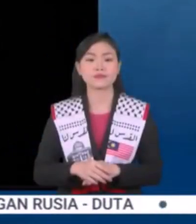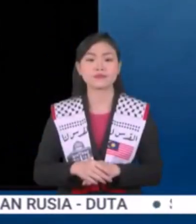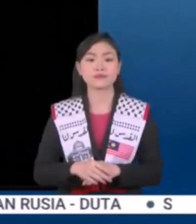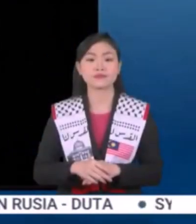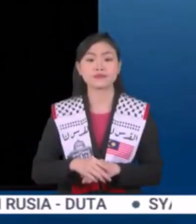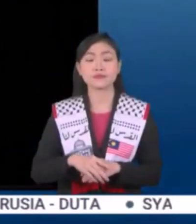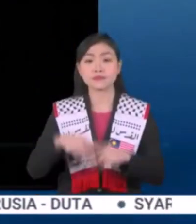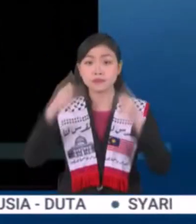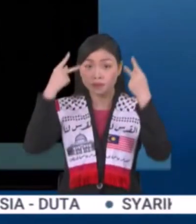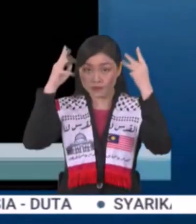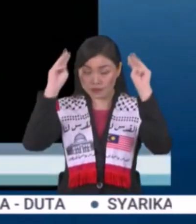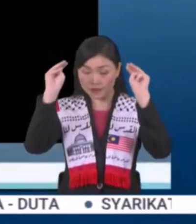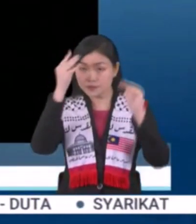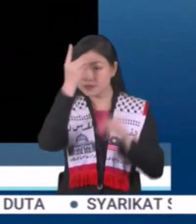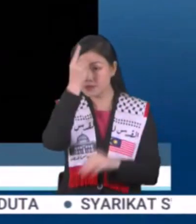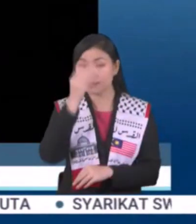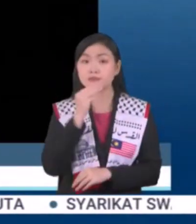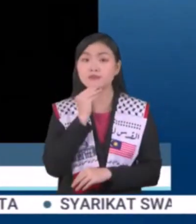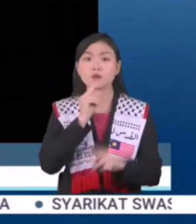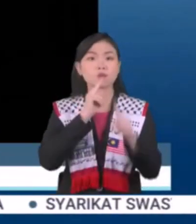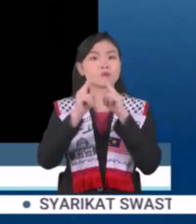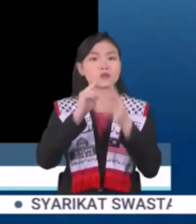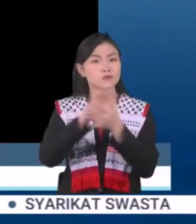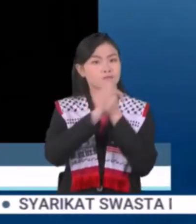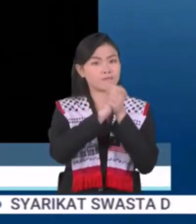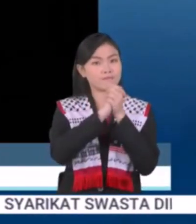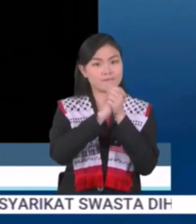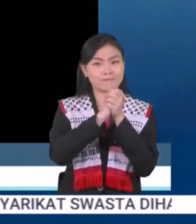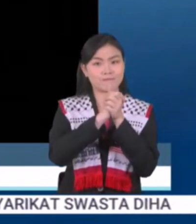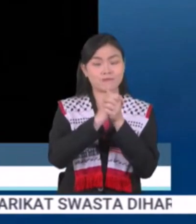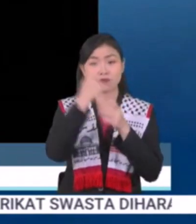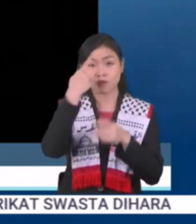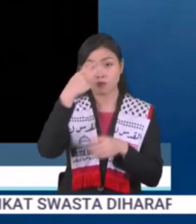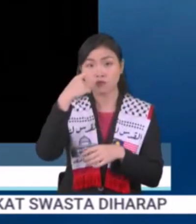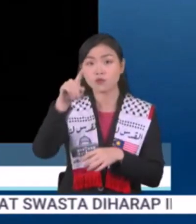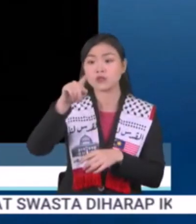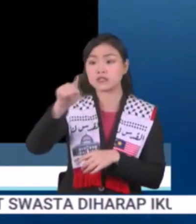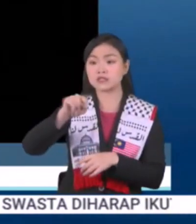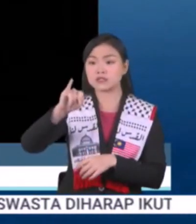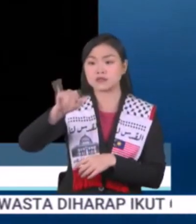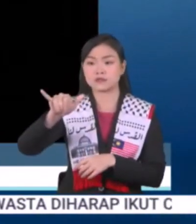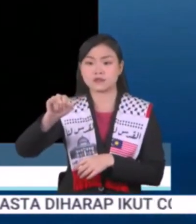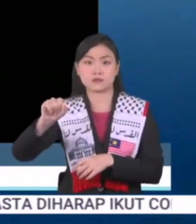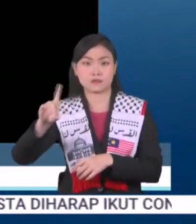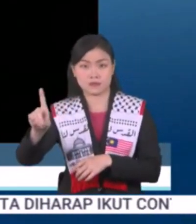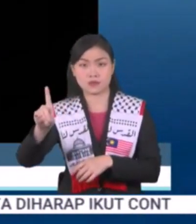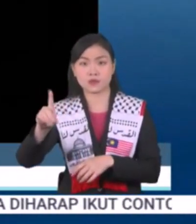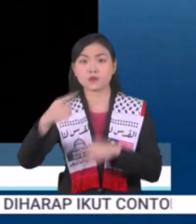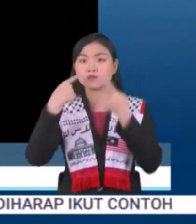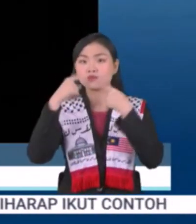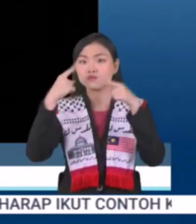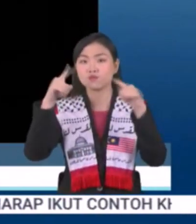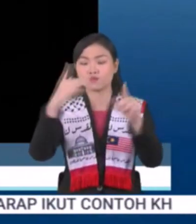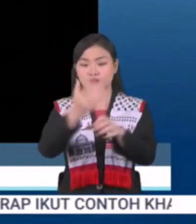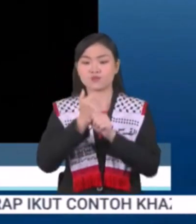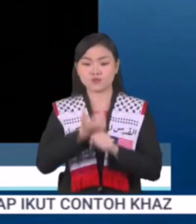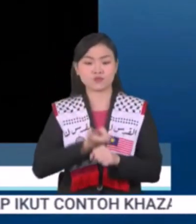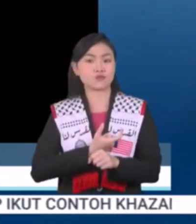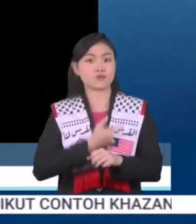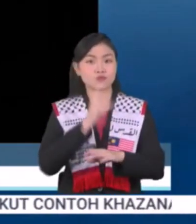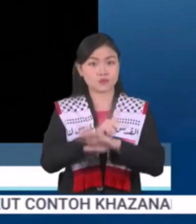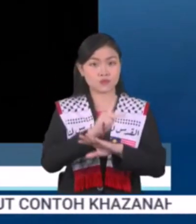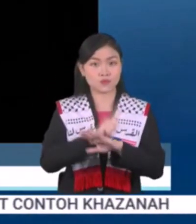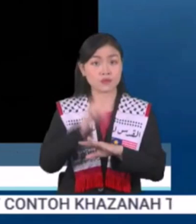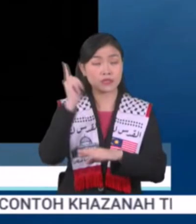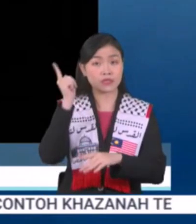Sementara itu, Perdana Menteri Datuk Seri Anwar Ibrahim ucap syabas dan tahniah kepada Muhammad Ziyad atas kejayaan meraih pingat perak di Sukan